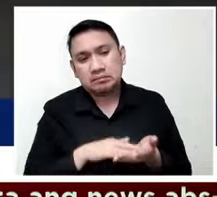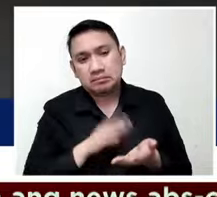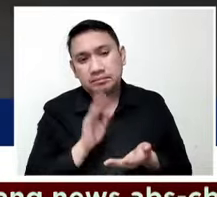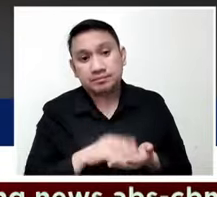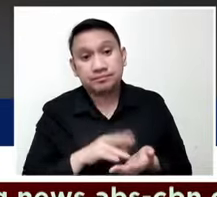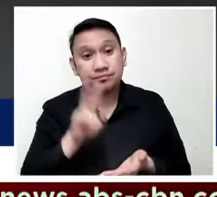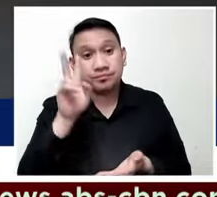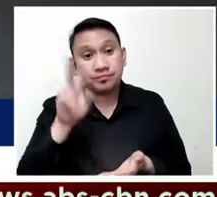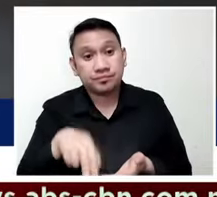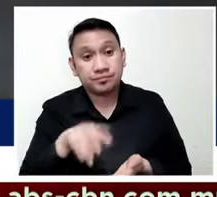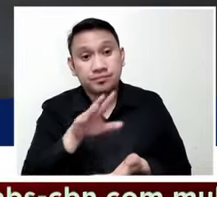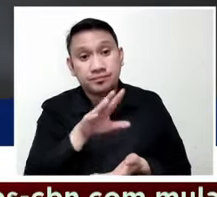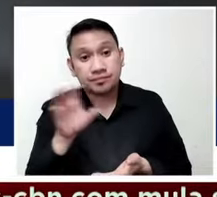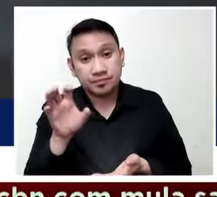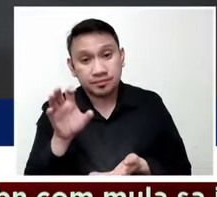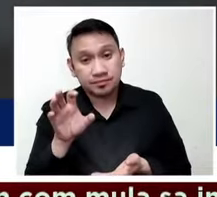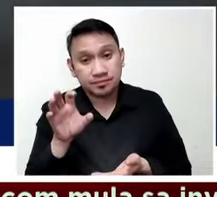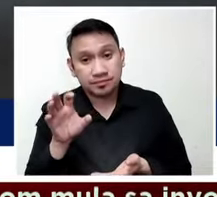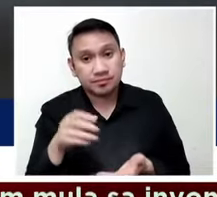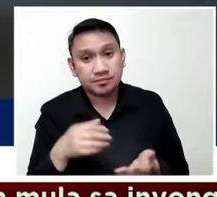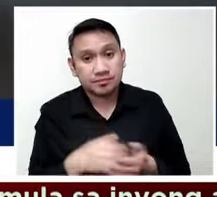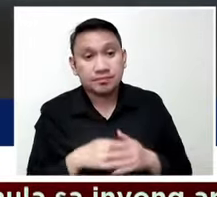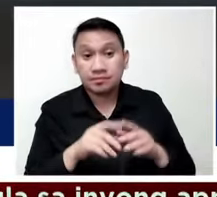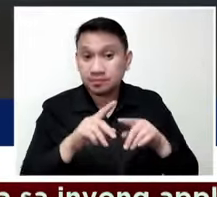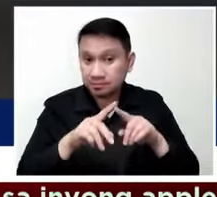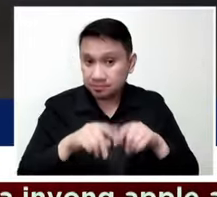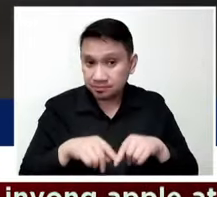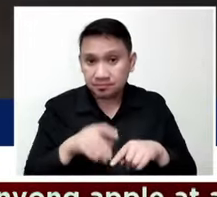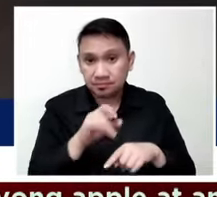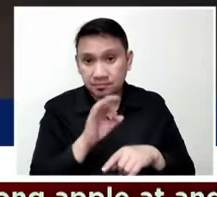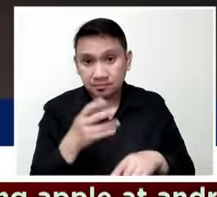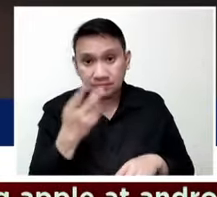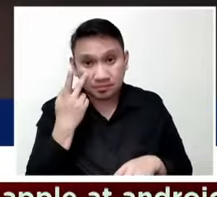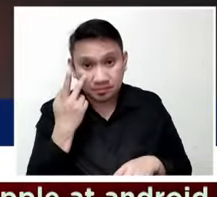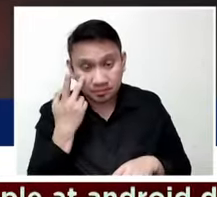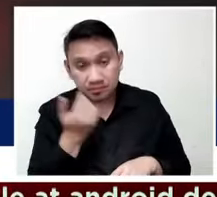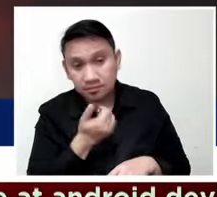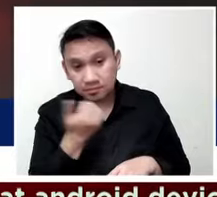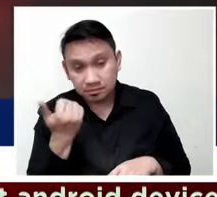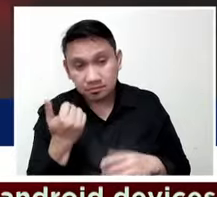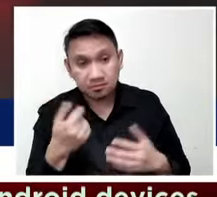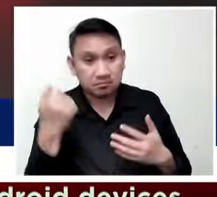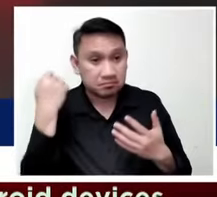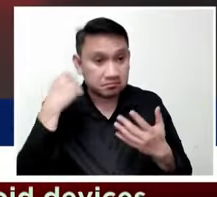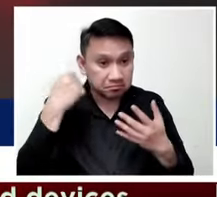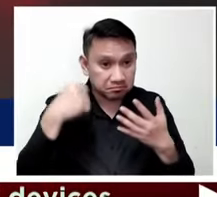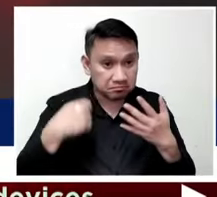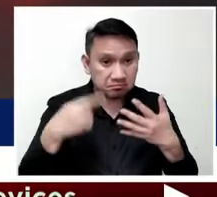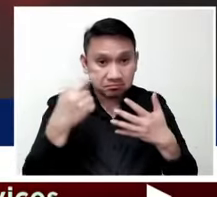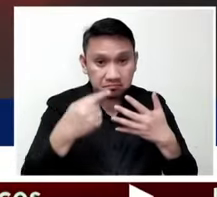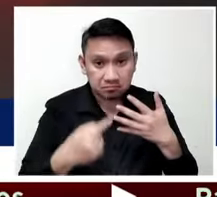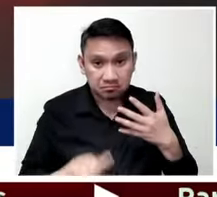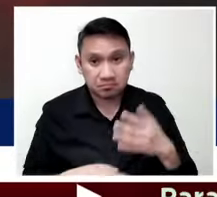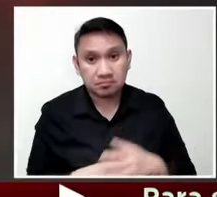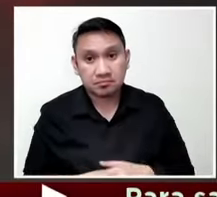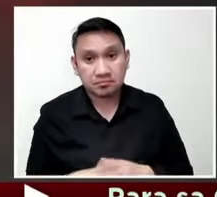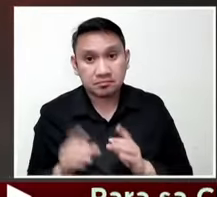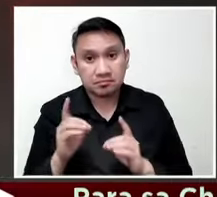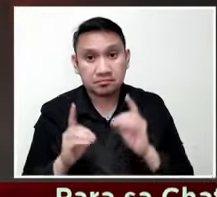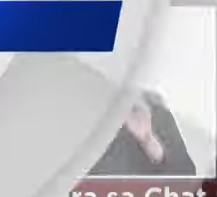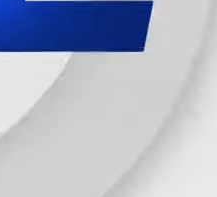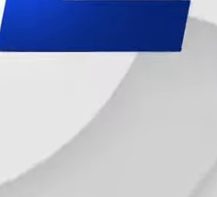2,500 pesos agad-agad. Depende pa yan kung mayroong makikitang iba pang traffic violations ang isang motorista.